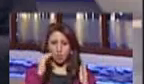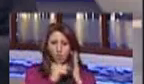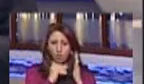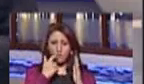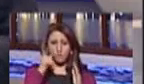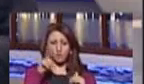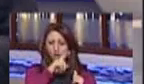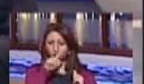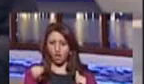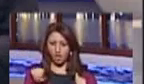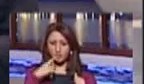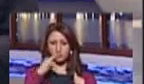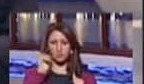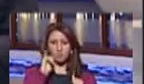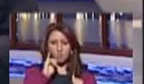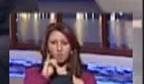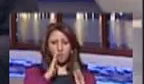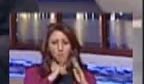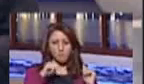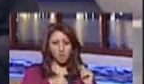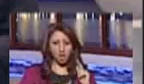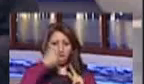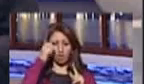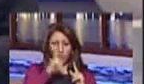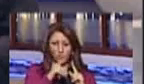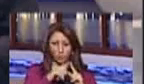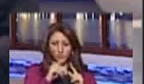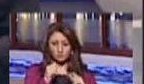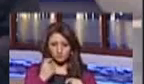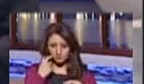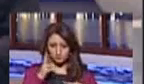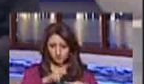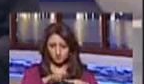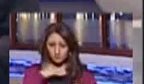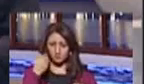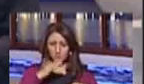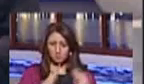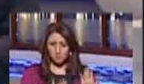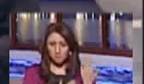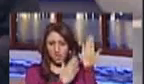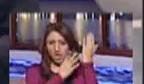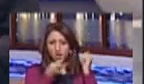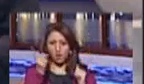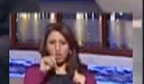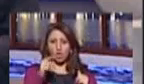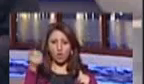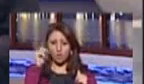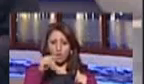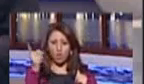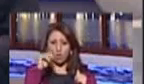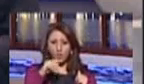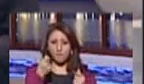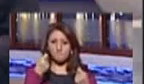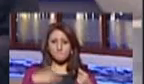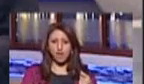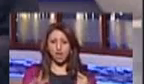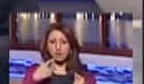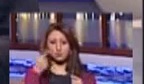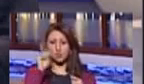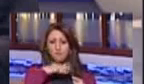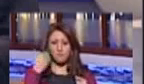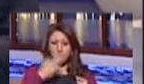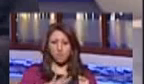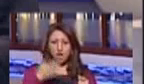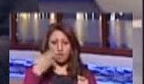يوم مزيد من الجرحى والشهداء. الشهداء اللي بيسقطوا كل يوم مجانا وبدم بارد.